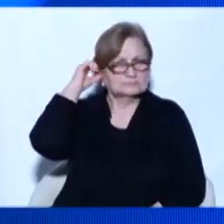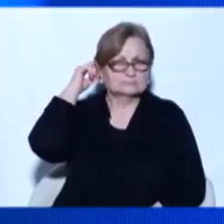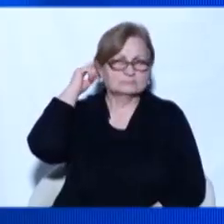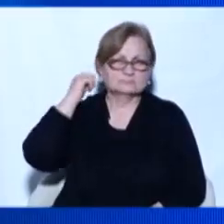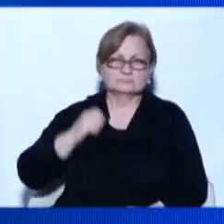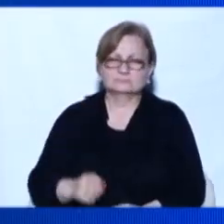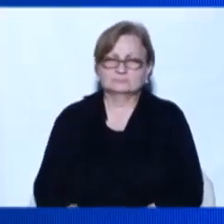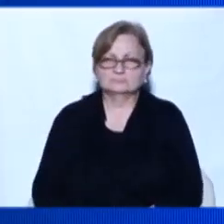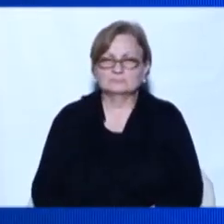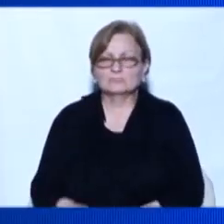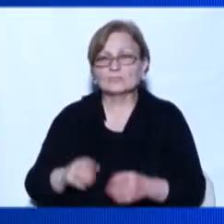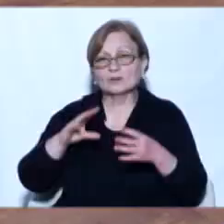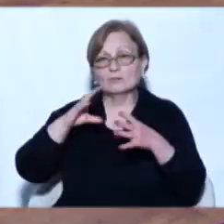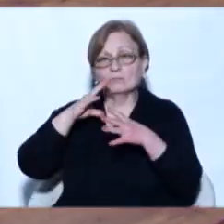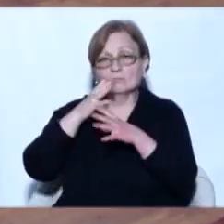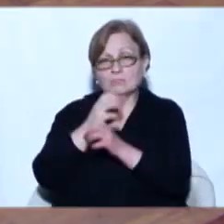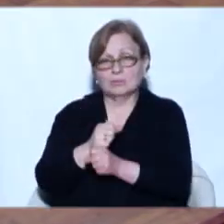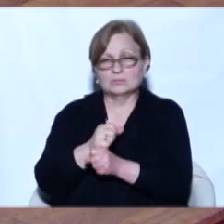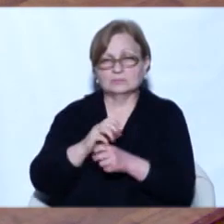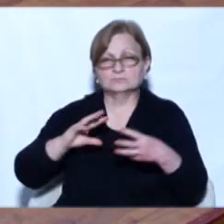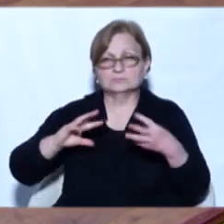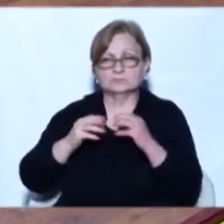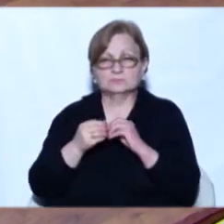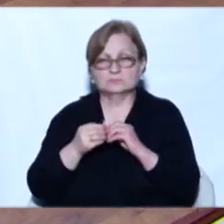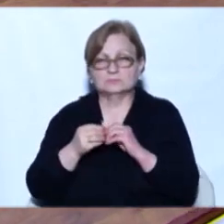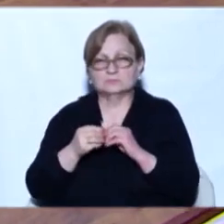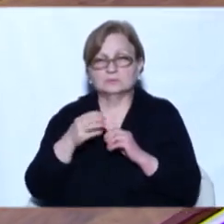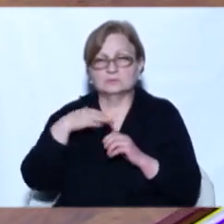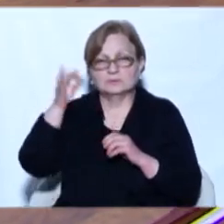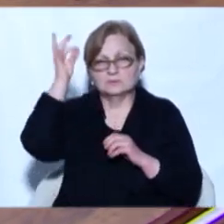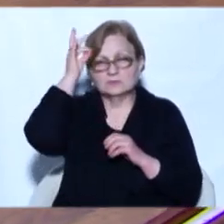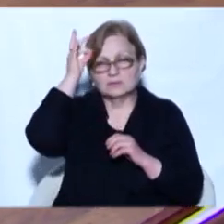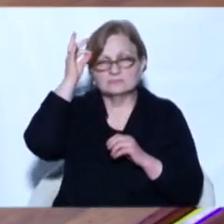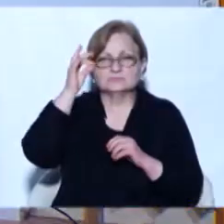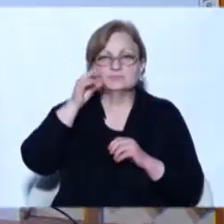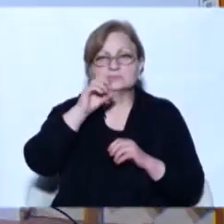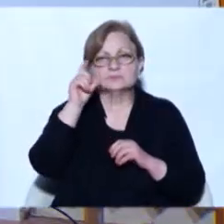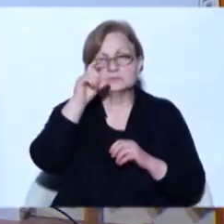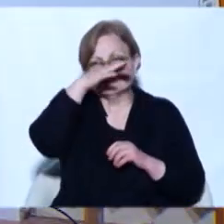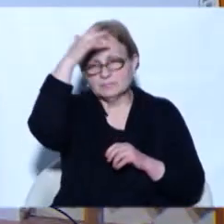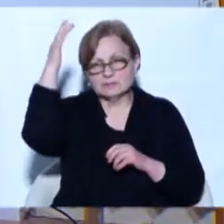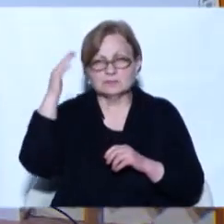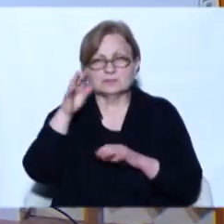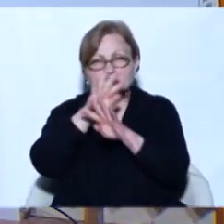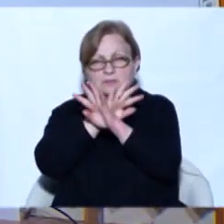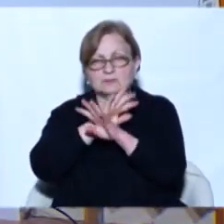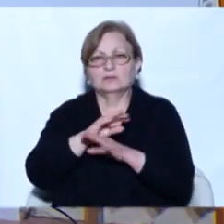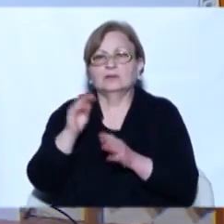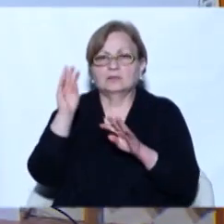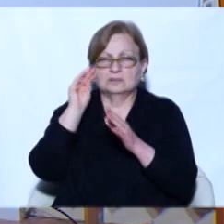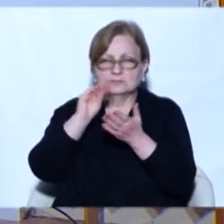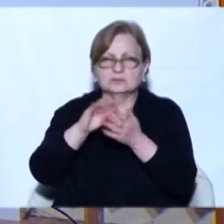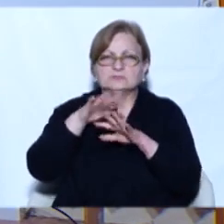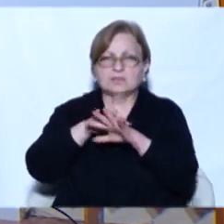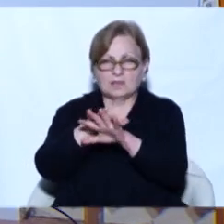Მოკლედ რომ შევაჯამოთ ჩვენი გაკვეთილი, გავიცანით არჩილს ლაკაურის ცისფერი ირემი. შევავსეთ სქემა მკითხველის დღიური